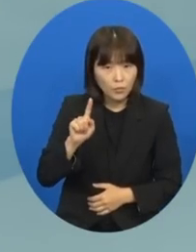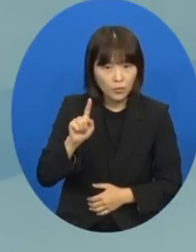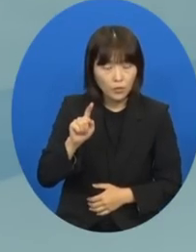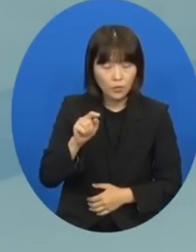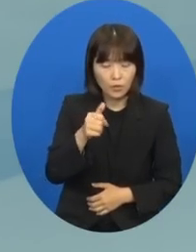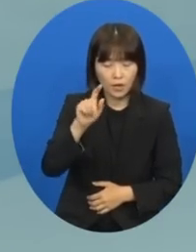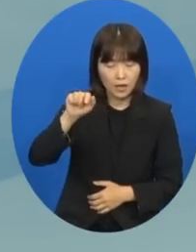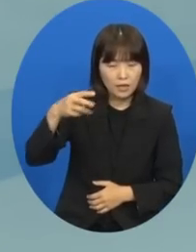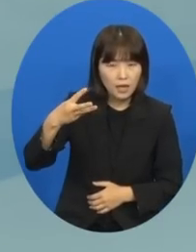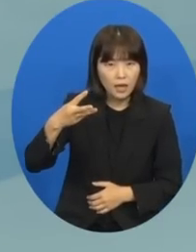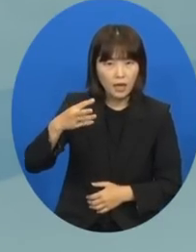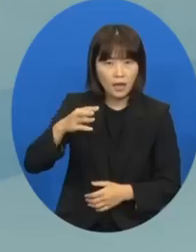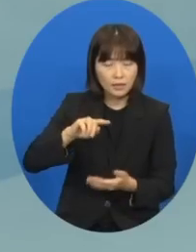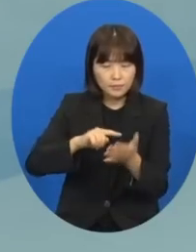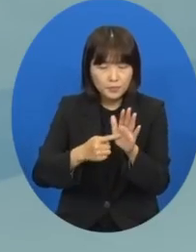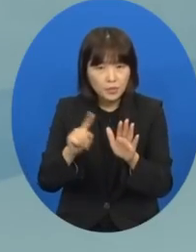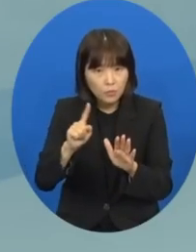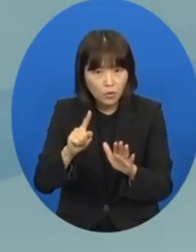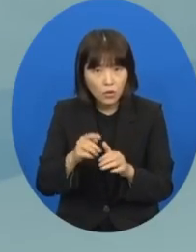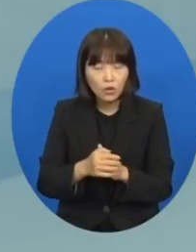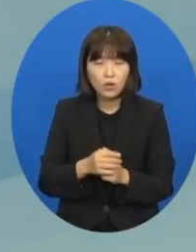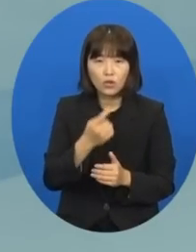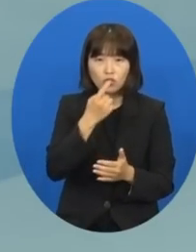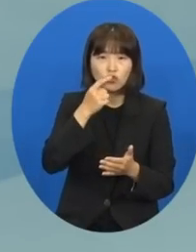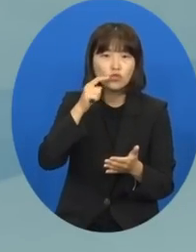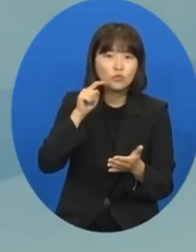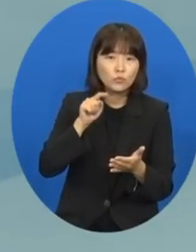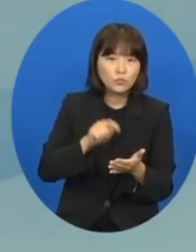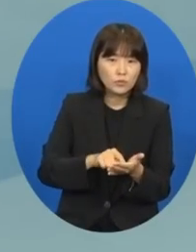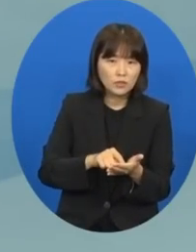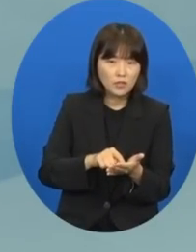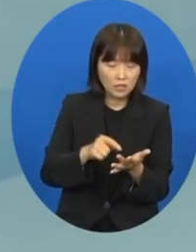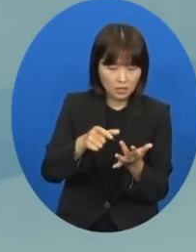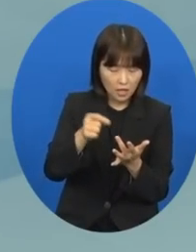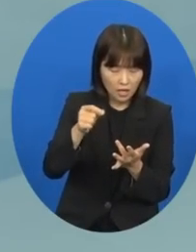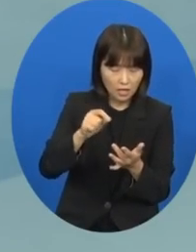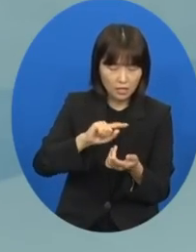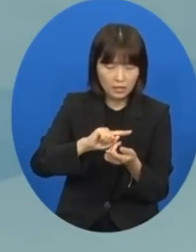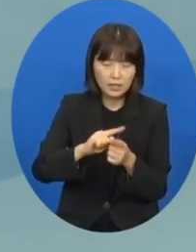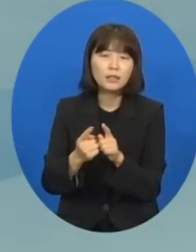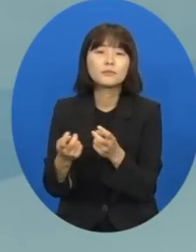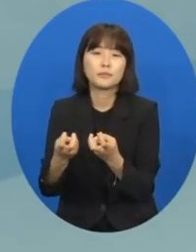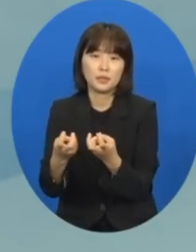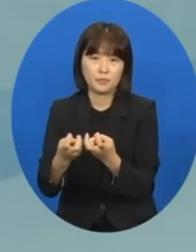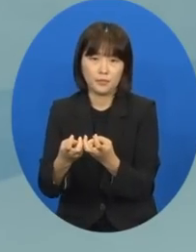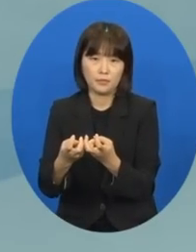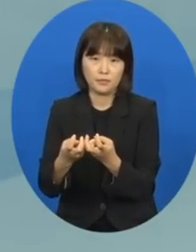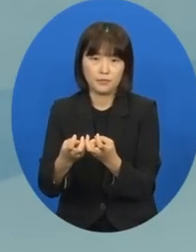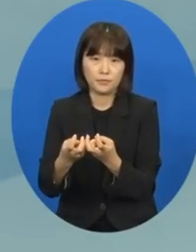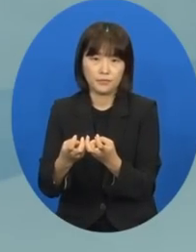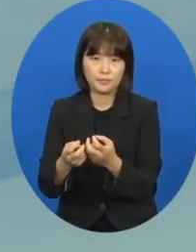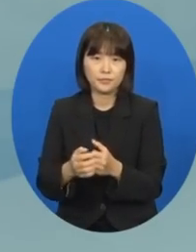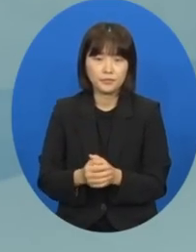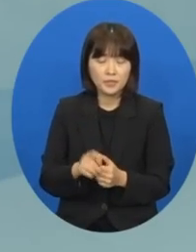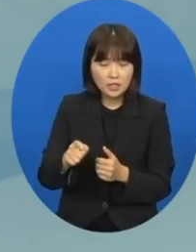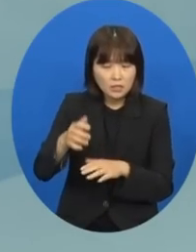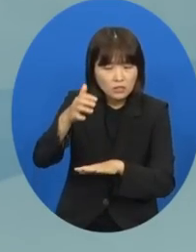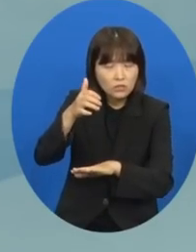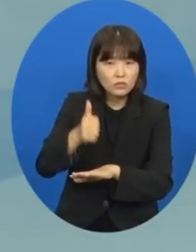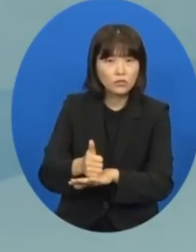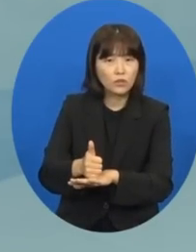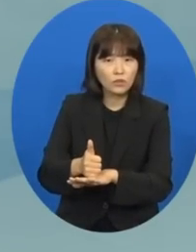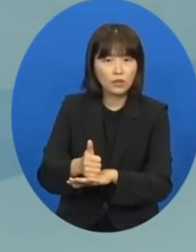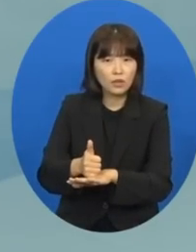뭐냐면 우리가 쉽게 취할 수 있는 자연적인 차선책입니다. 그리고 그 자연적인 차선책이 가져온 결과가